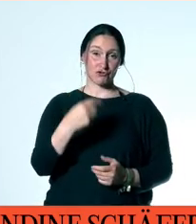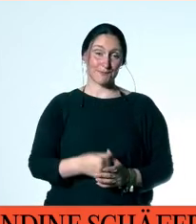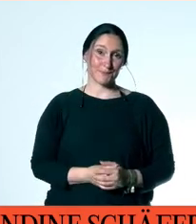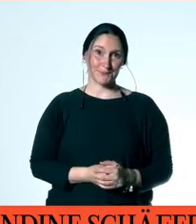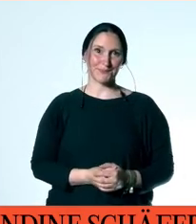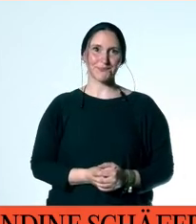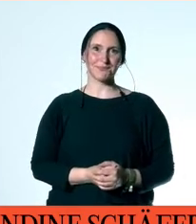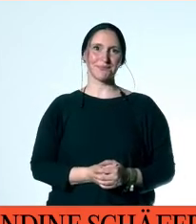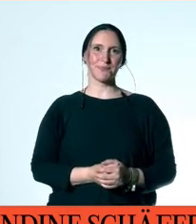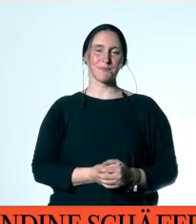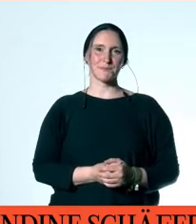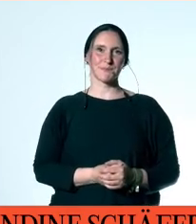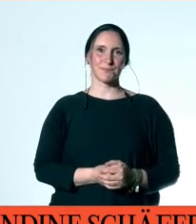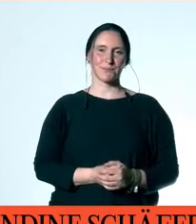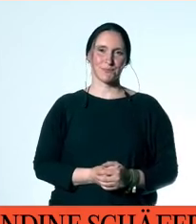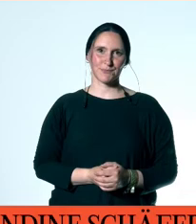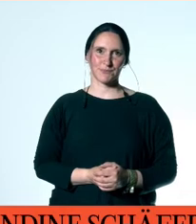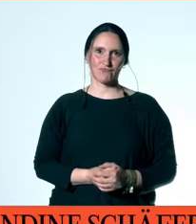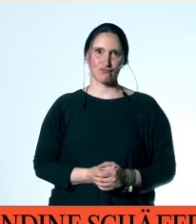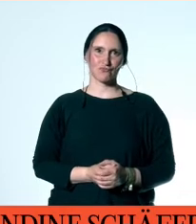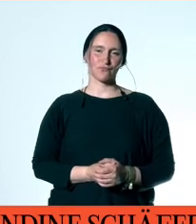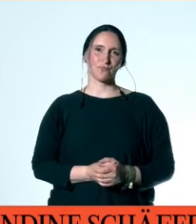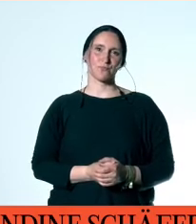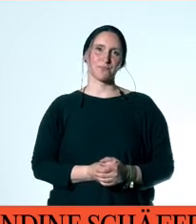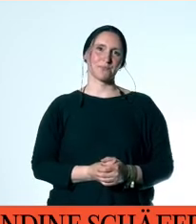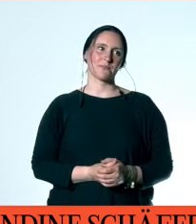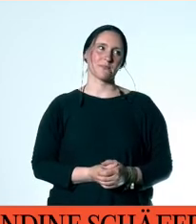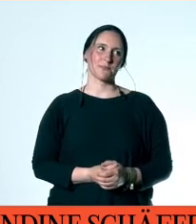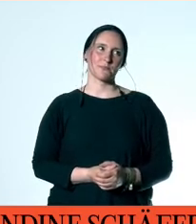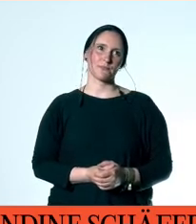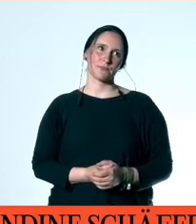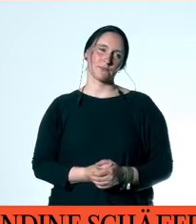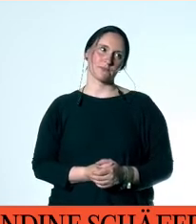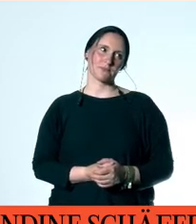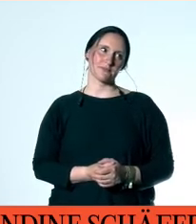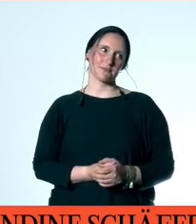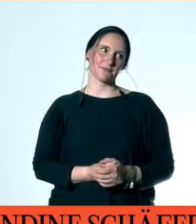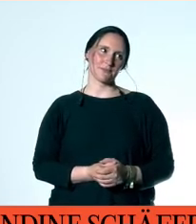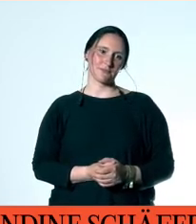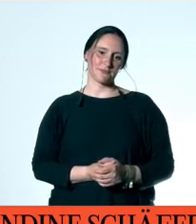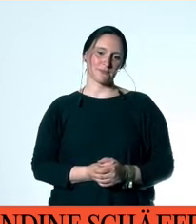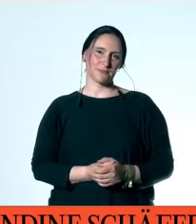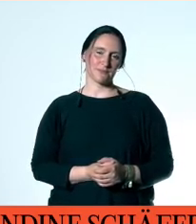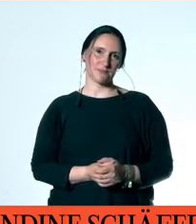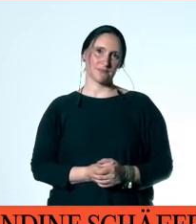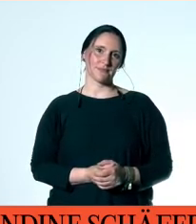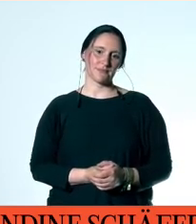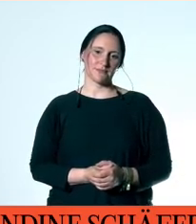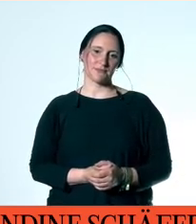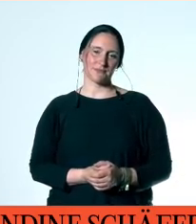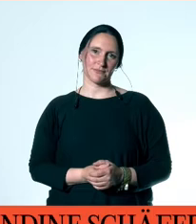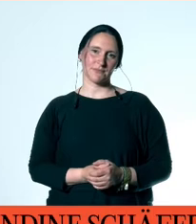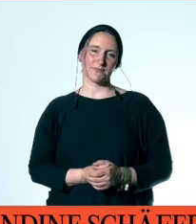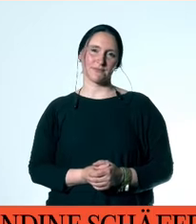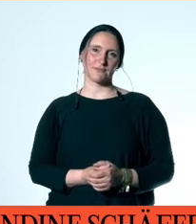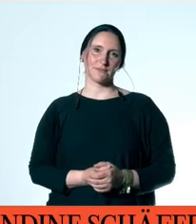eine Unendlichkeit, auch was die Fragen der Aufgaben, die Fragen überhaupt, die wir uns stellen,